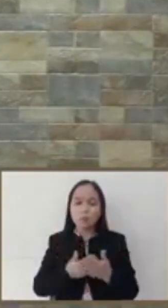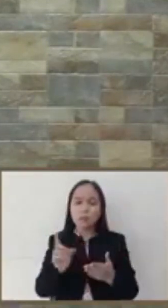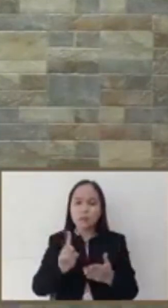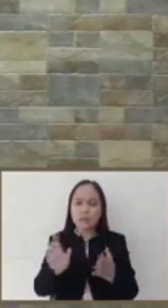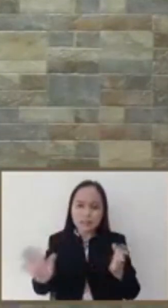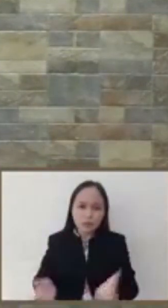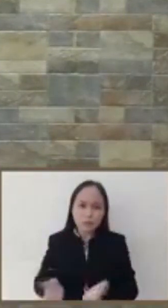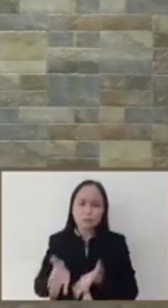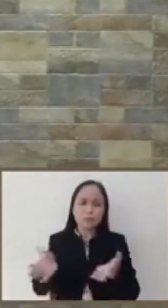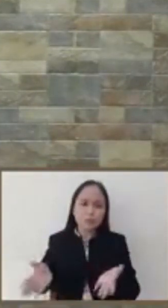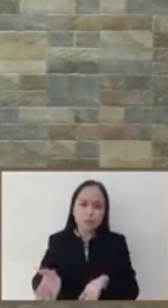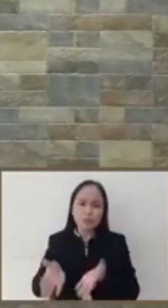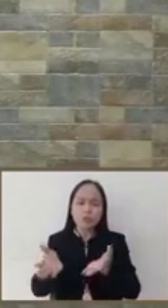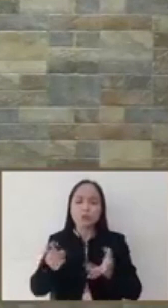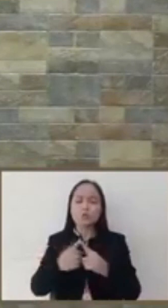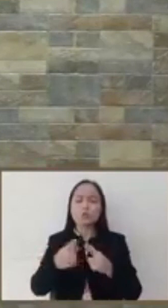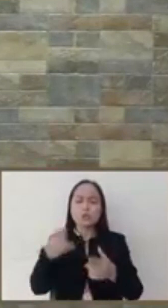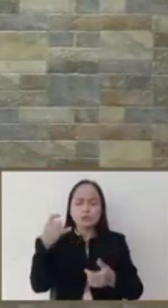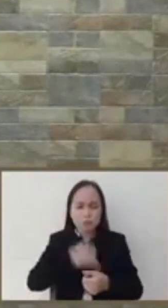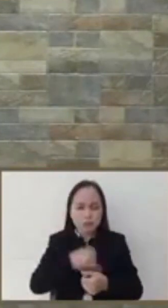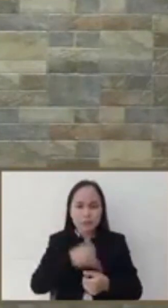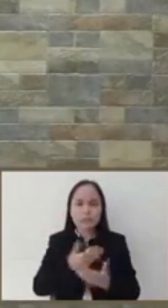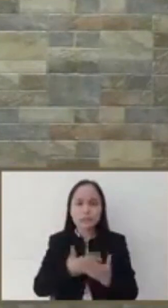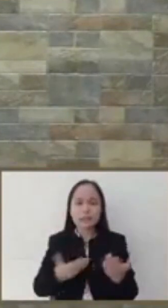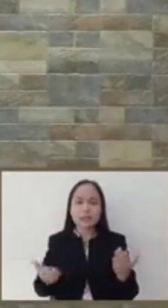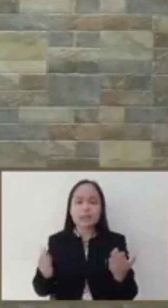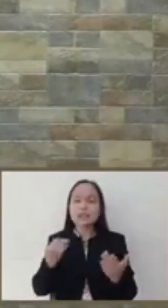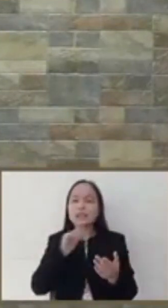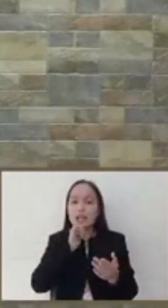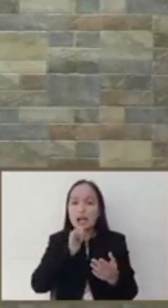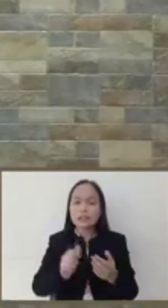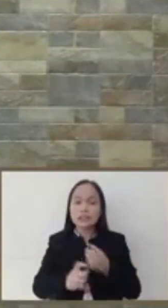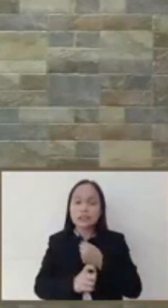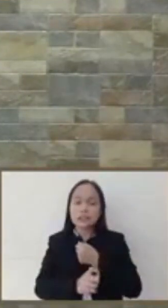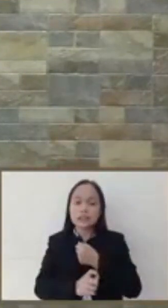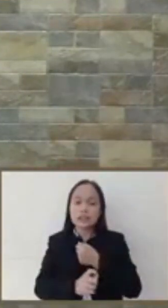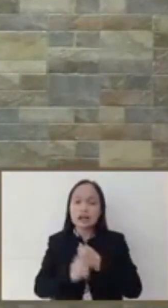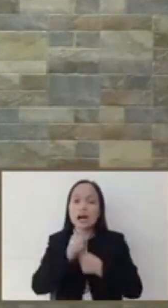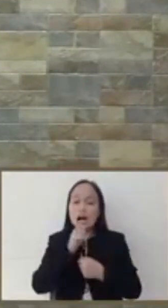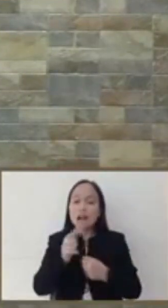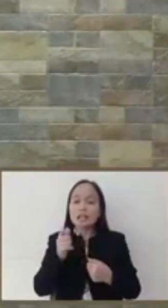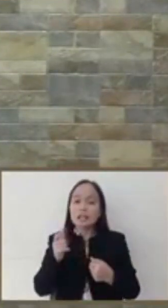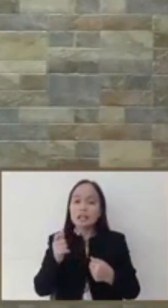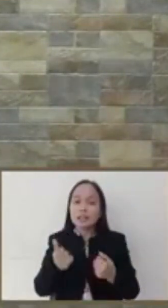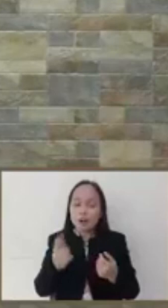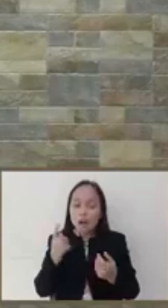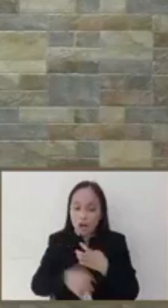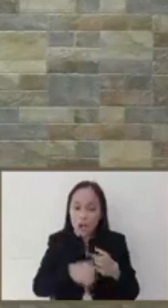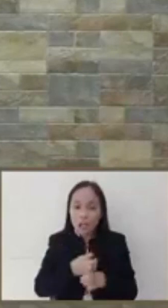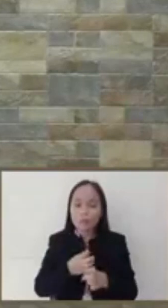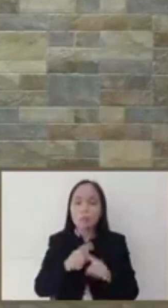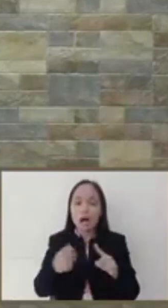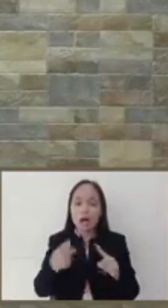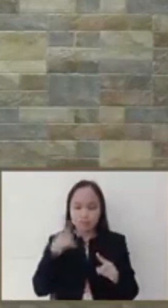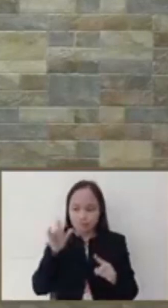ay tayo ho ay mag-invest sa mga bagay na hindi temporal, kundi sa mga bagay na merong eternal value.